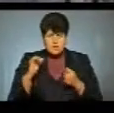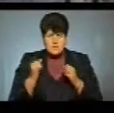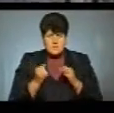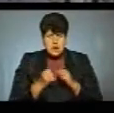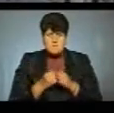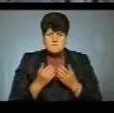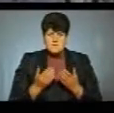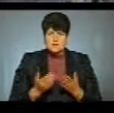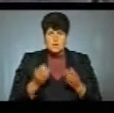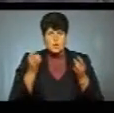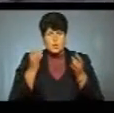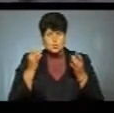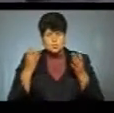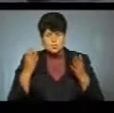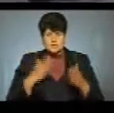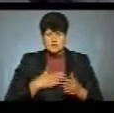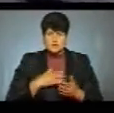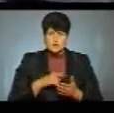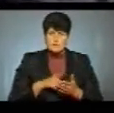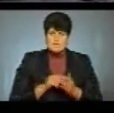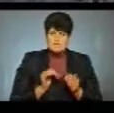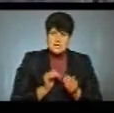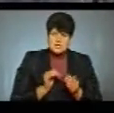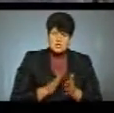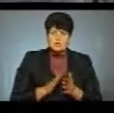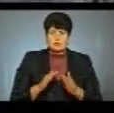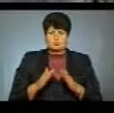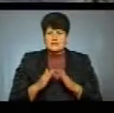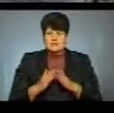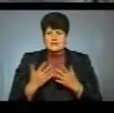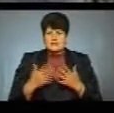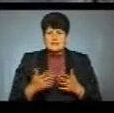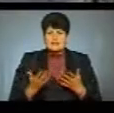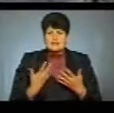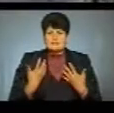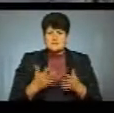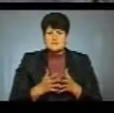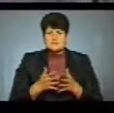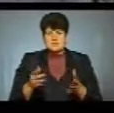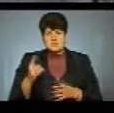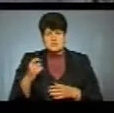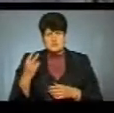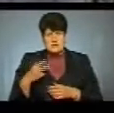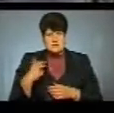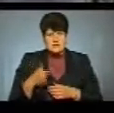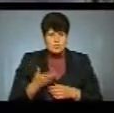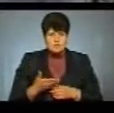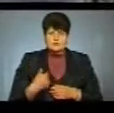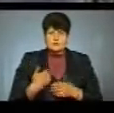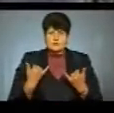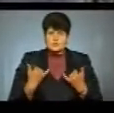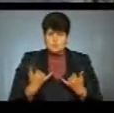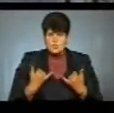пам'ятки культури нашого містечка, будинки, яким вже більше ніж 120 років. Тому ми